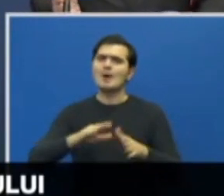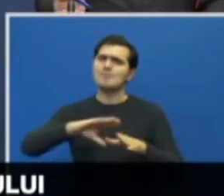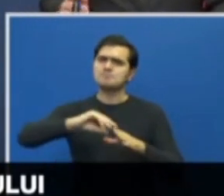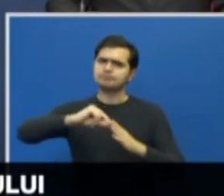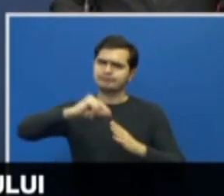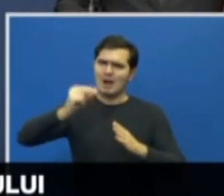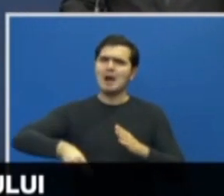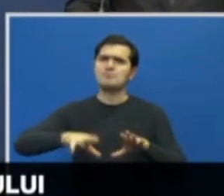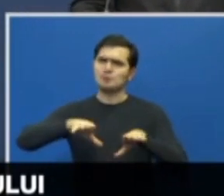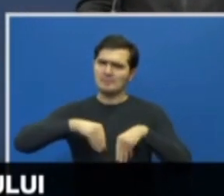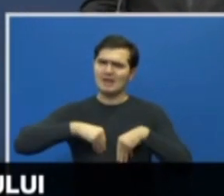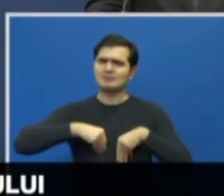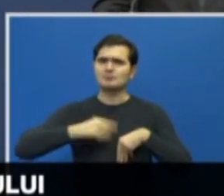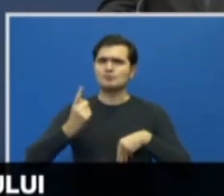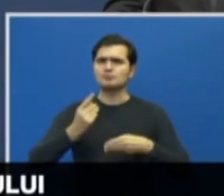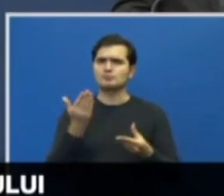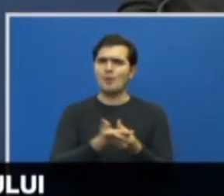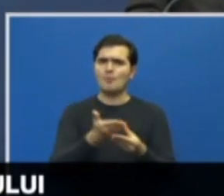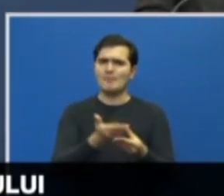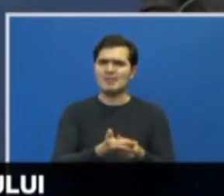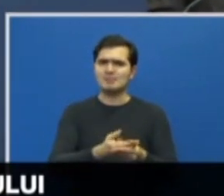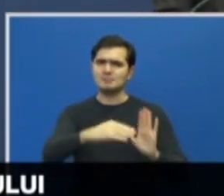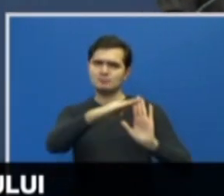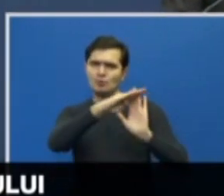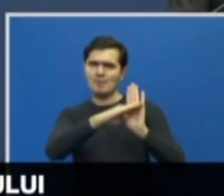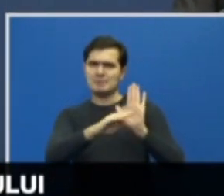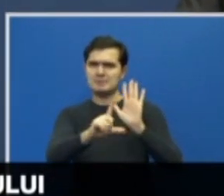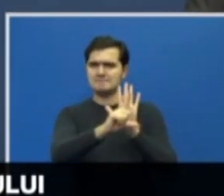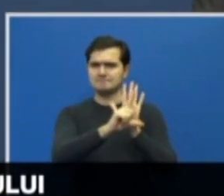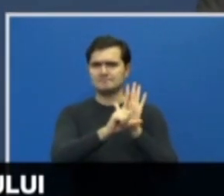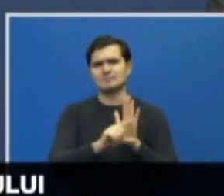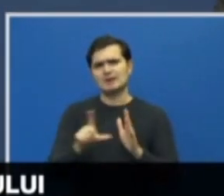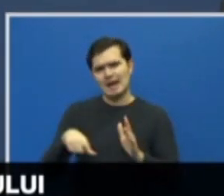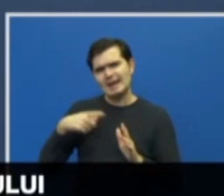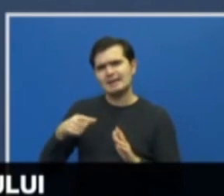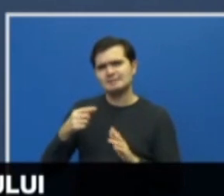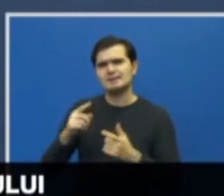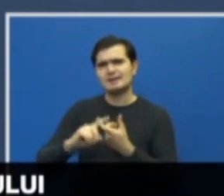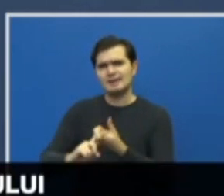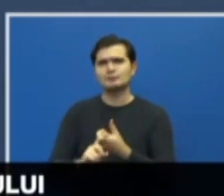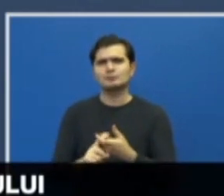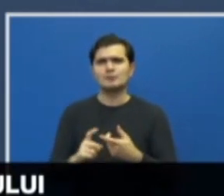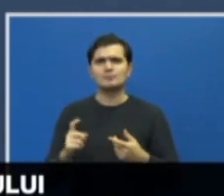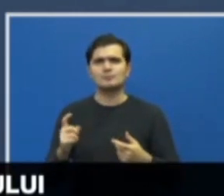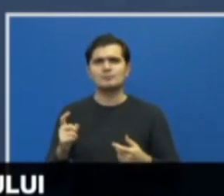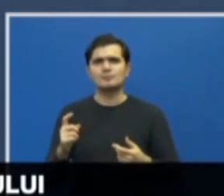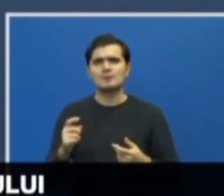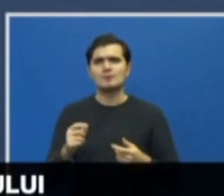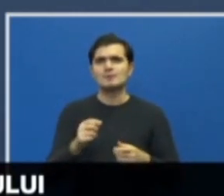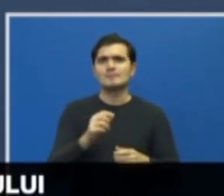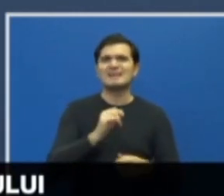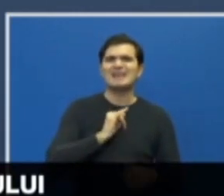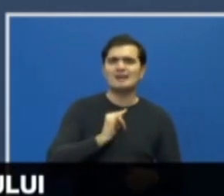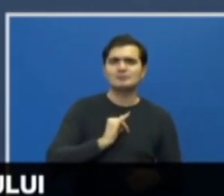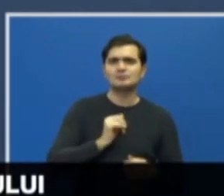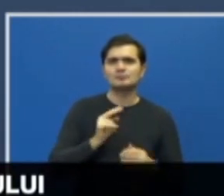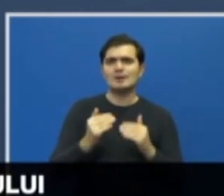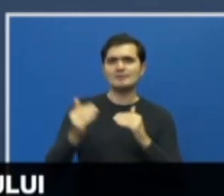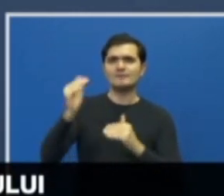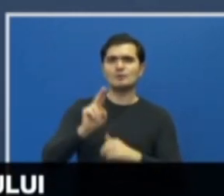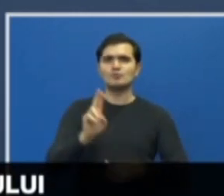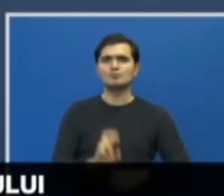act normativ care, practic, se înscrie în preocuparea care există la nivelul Uniunii Europene privind